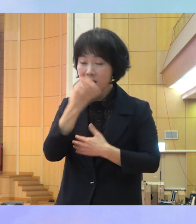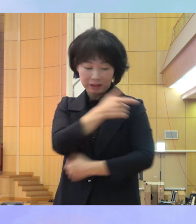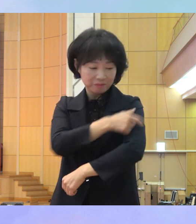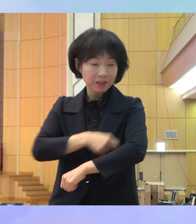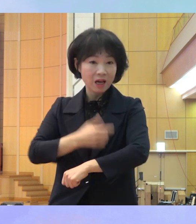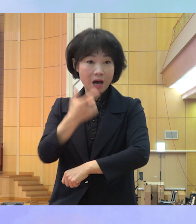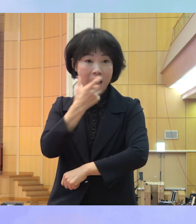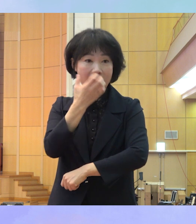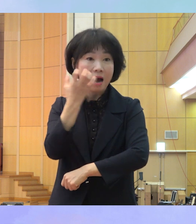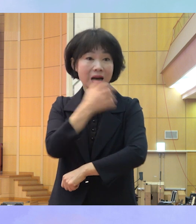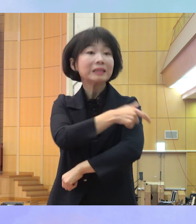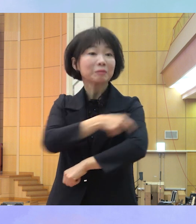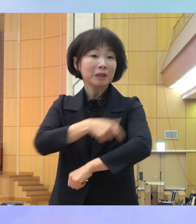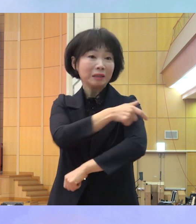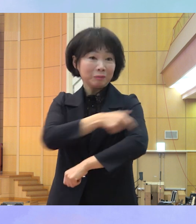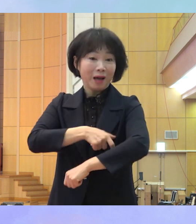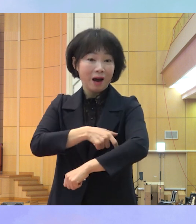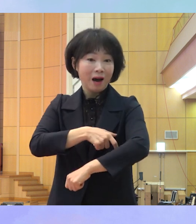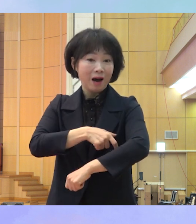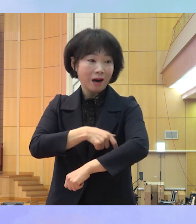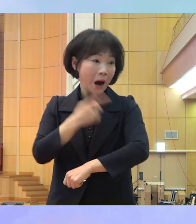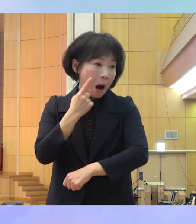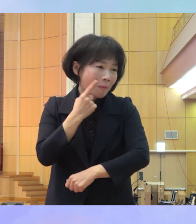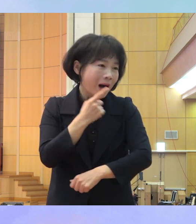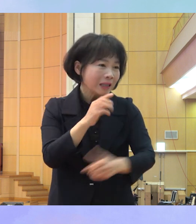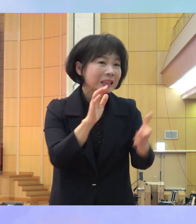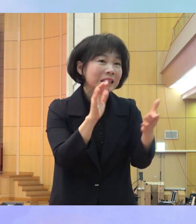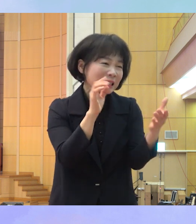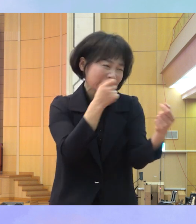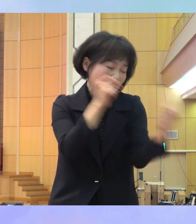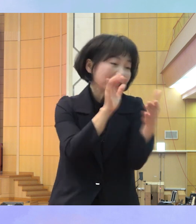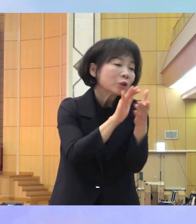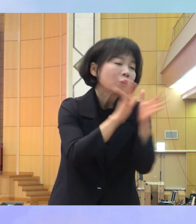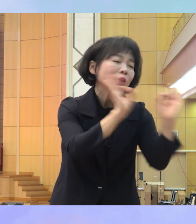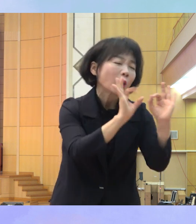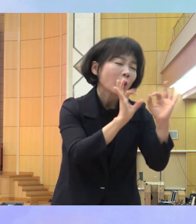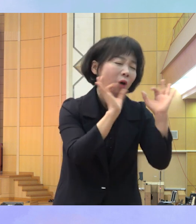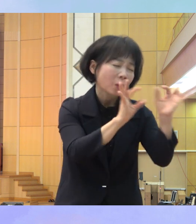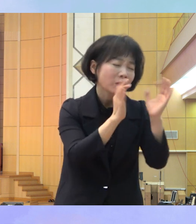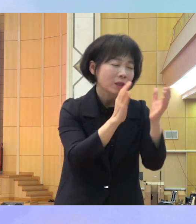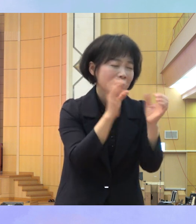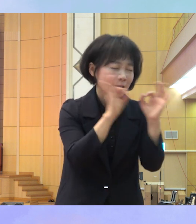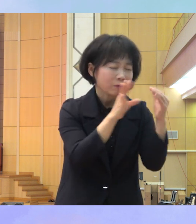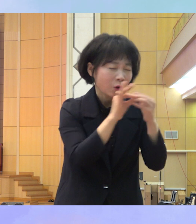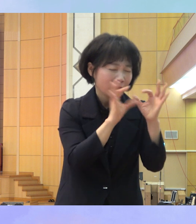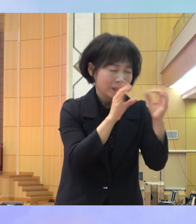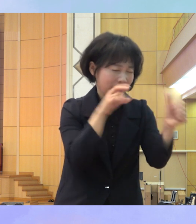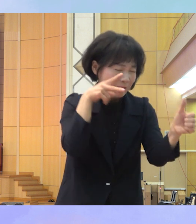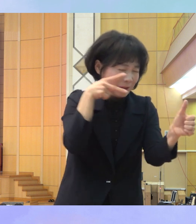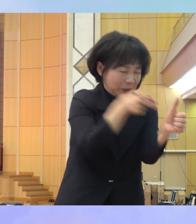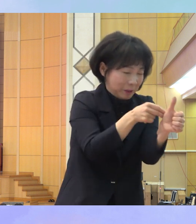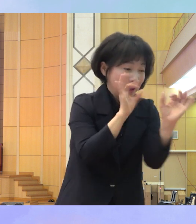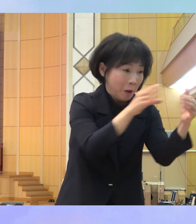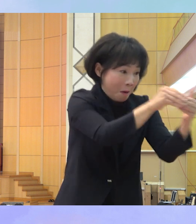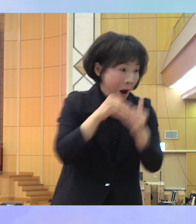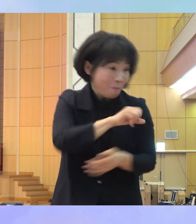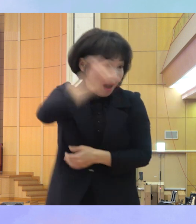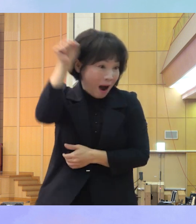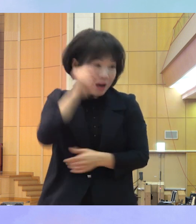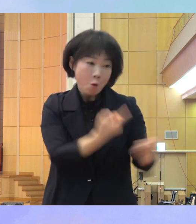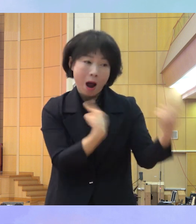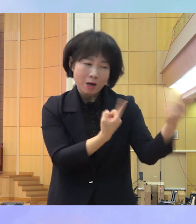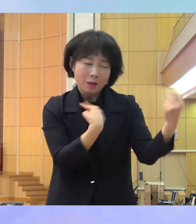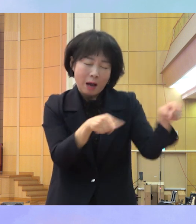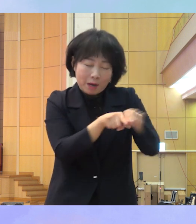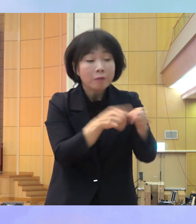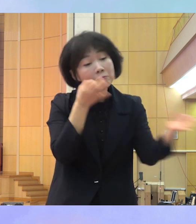집사님께서 친구를 전도했습니다. 친구 따라서 이제